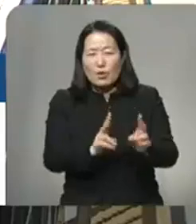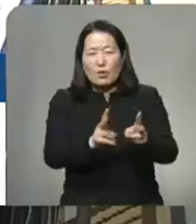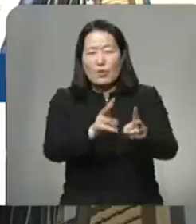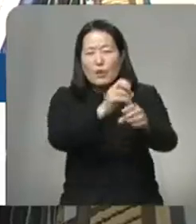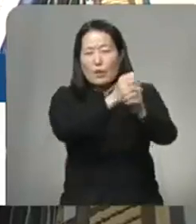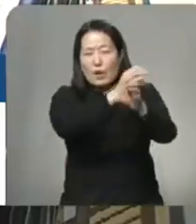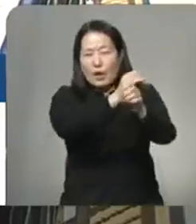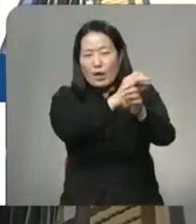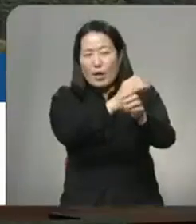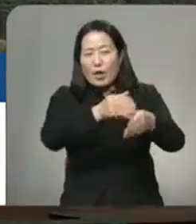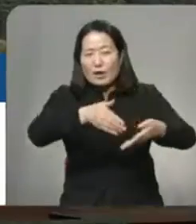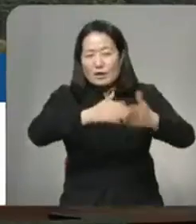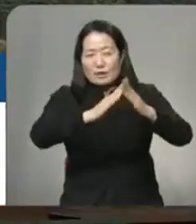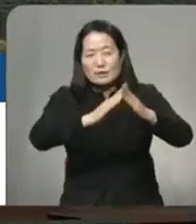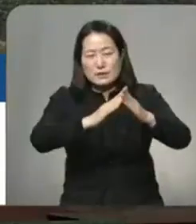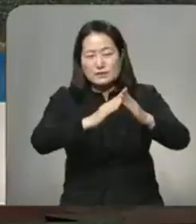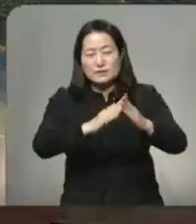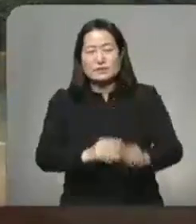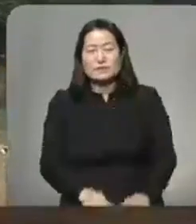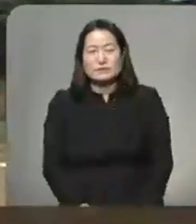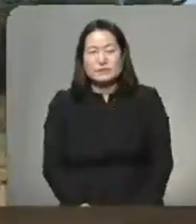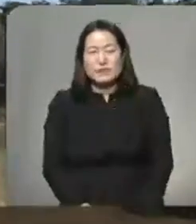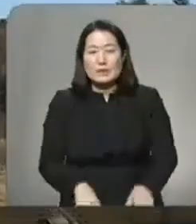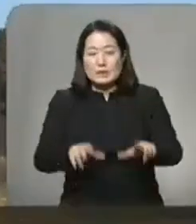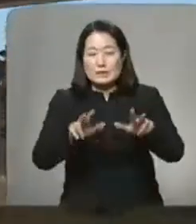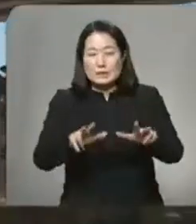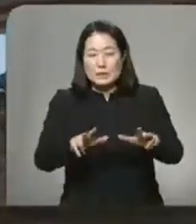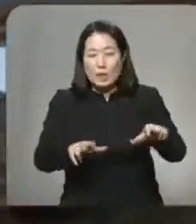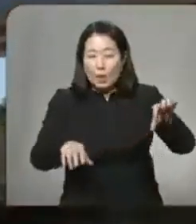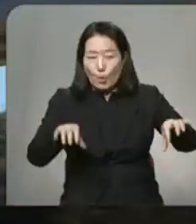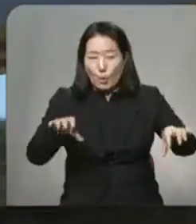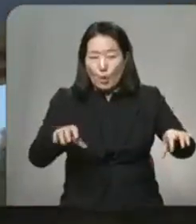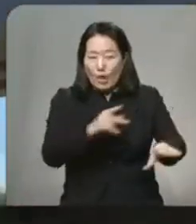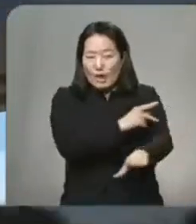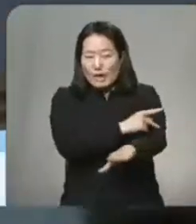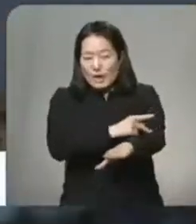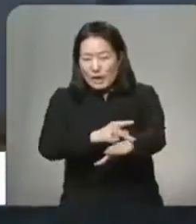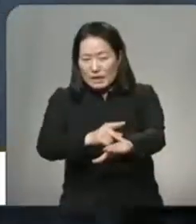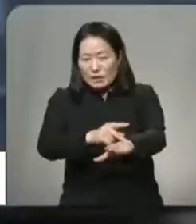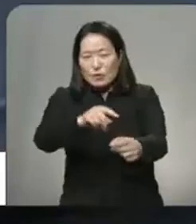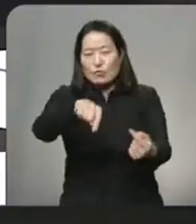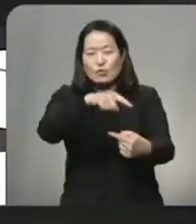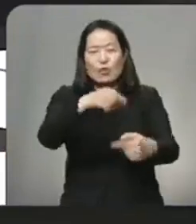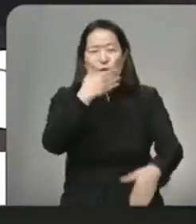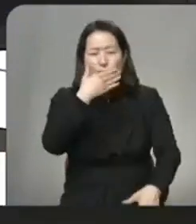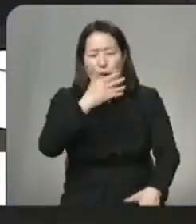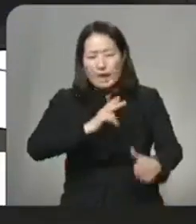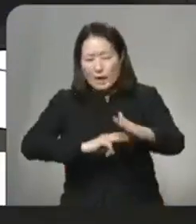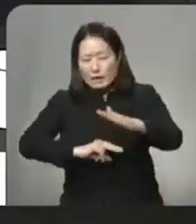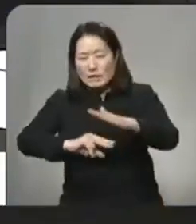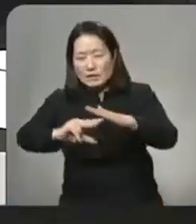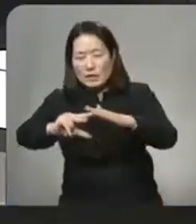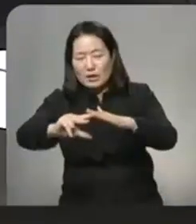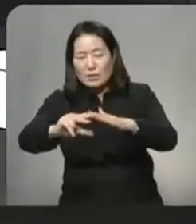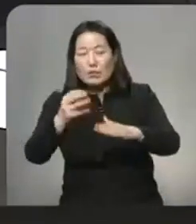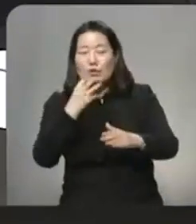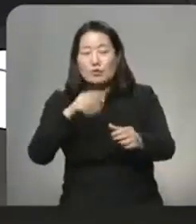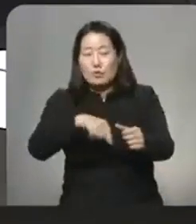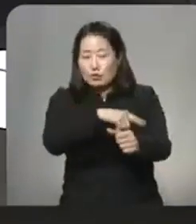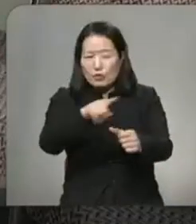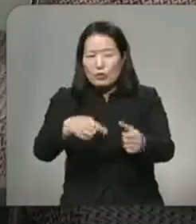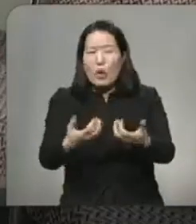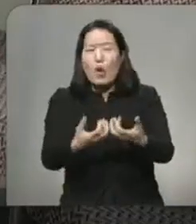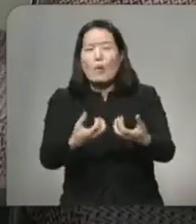장 요 를 설치하는 걸로 또 현재 여주 원주 가는 ktx 열차 만 달릴 수 있고 지하철 개념의 수도권 전철은